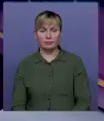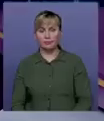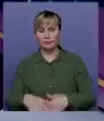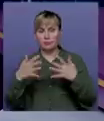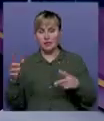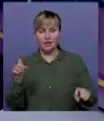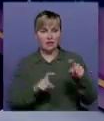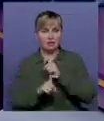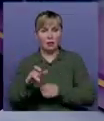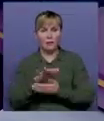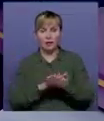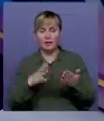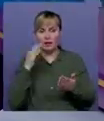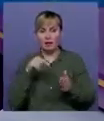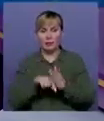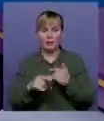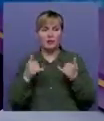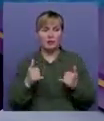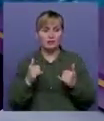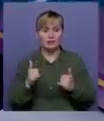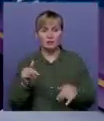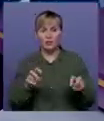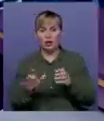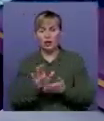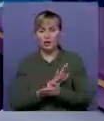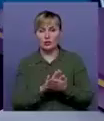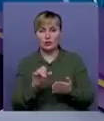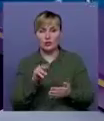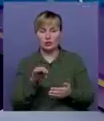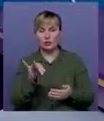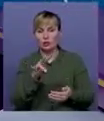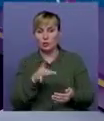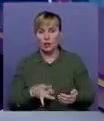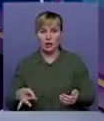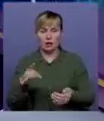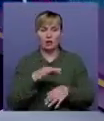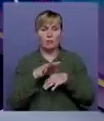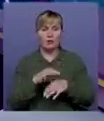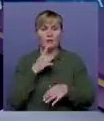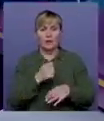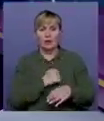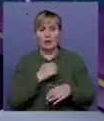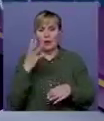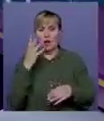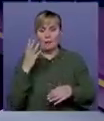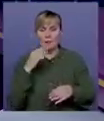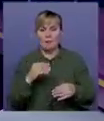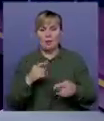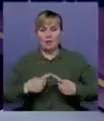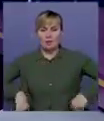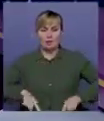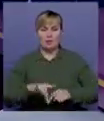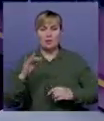Масштабная дезинфекция продолжается в Алматы. Сегодня санитарную очистку в Алатауском и Наурызбайском районах провели военнослужащие Алматинского гарнизона